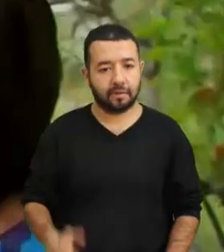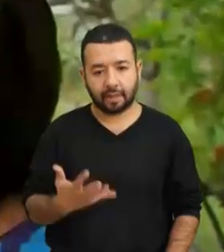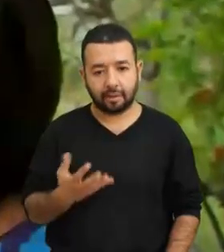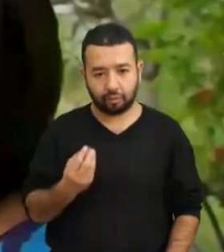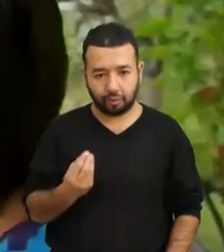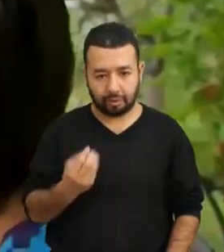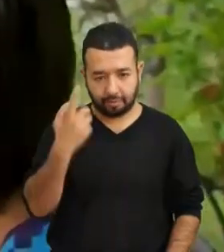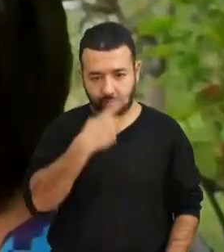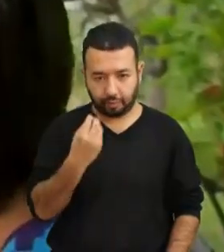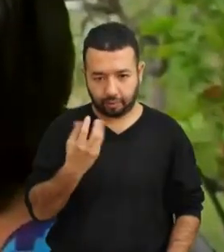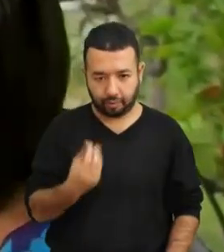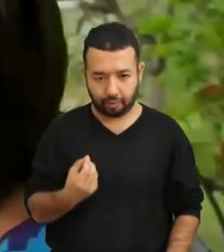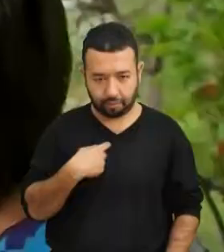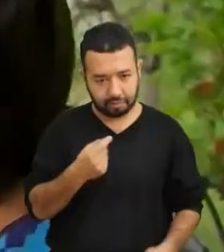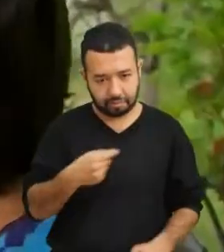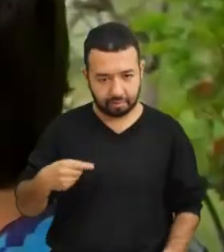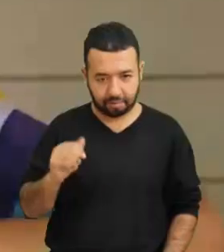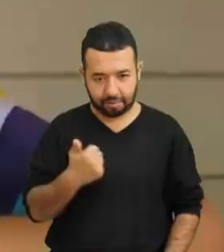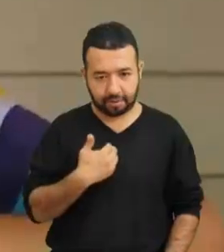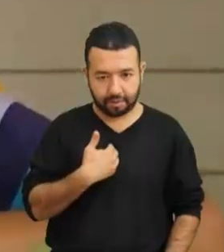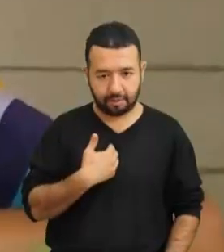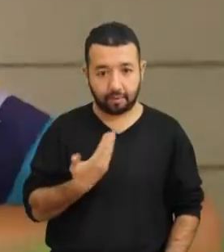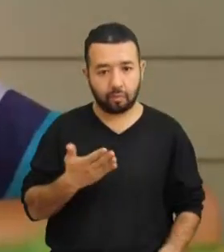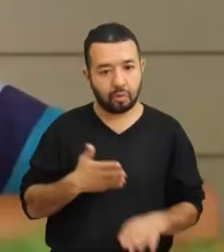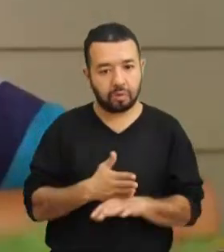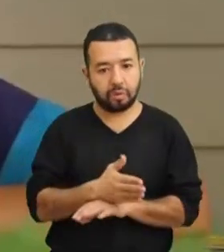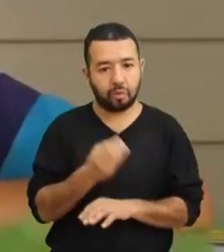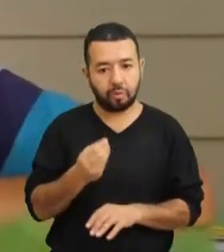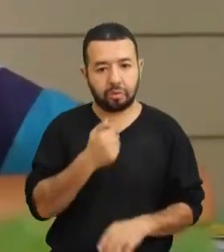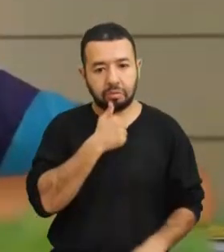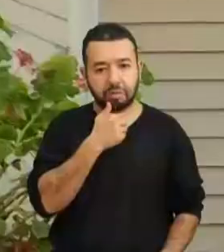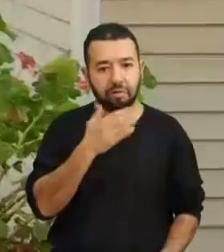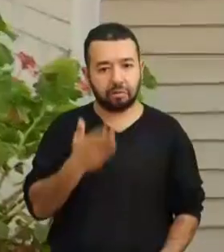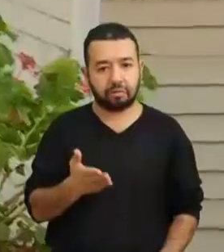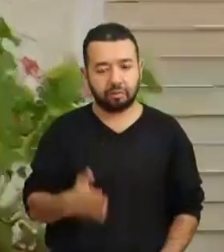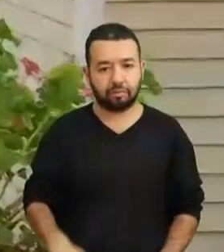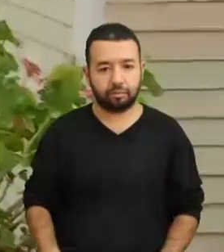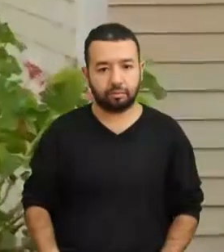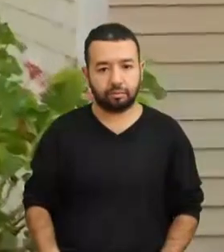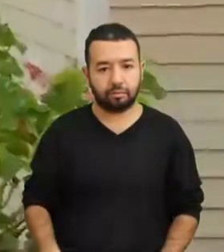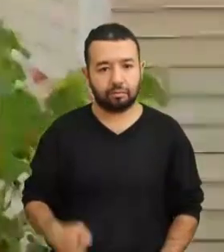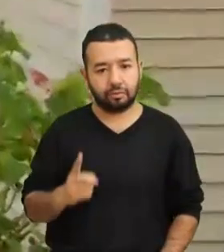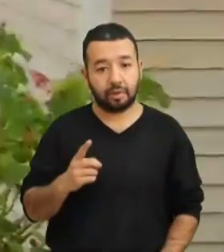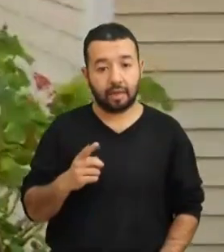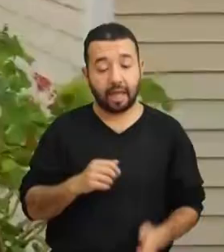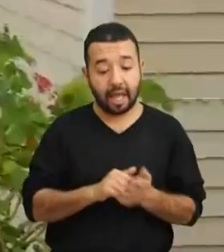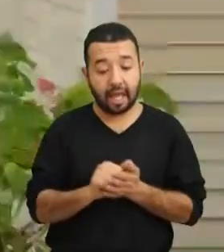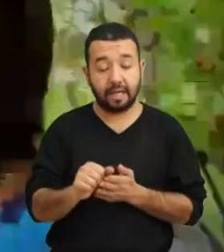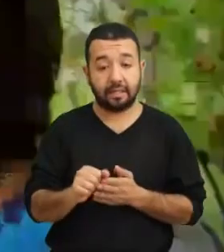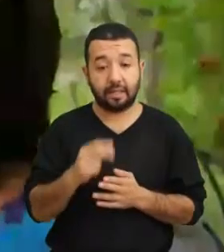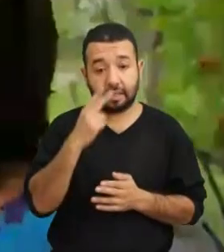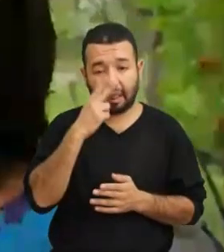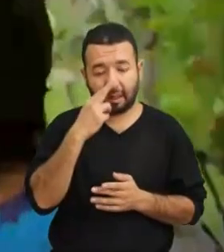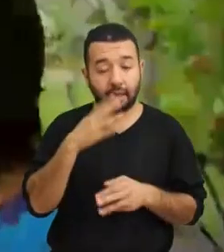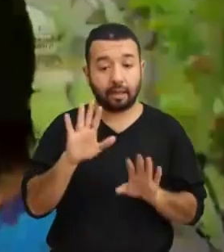Nasıl? Güzel oluyor değil mi? Güzel yazıyorum değil mi Junior? Sahiden güzel yazıyorsun baba. Oğlum, her işi özenerek yapacaksın.